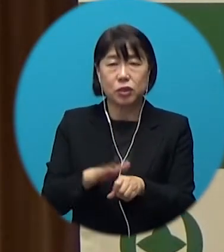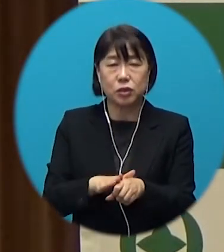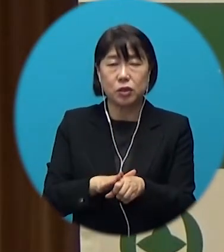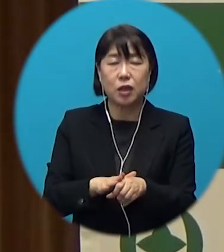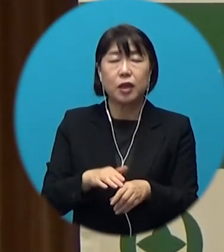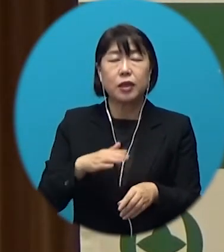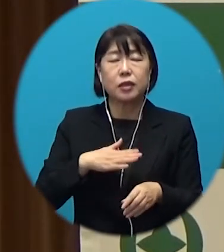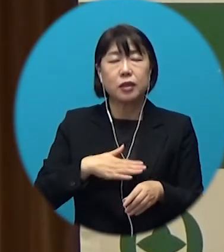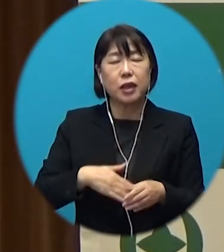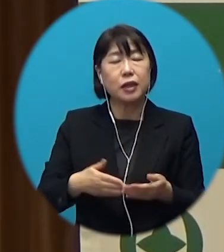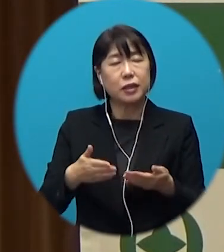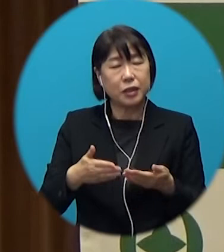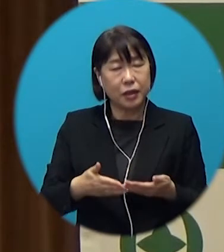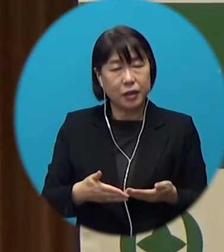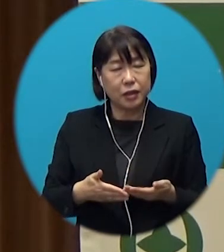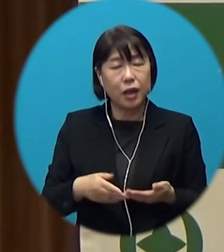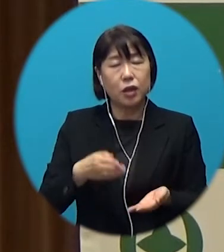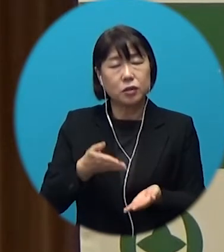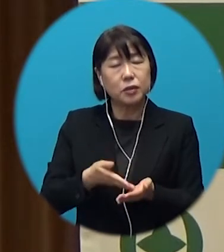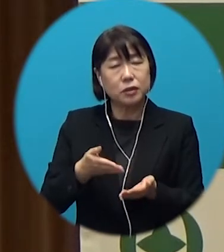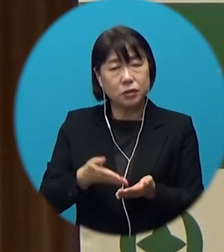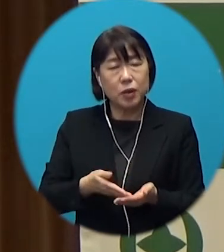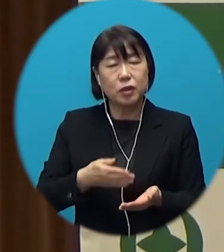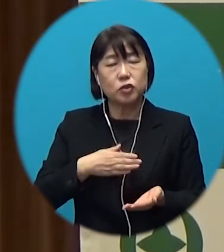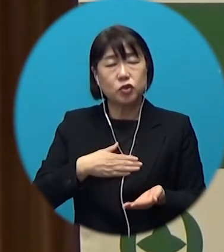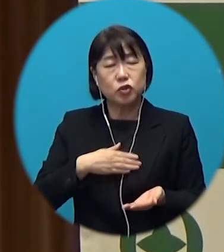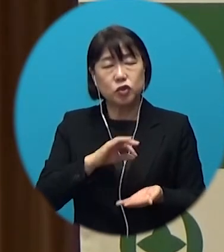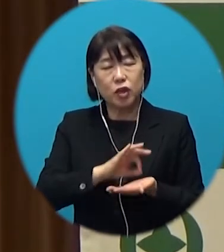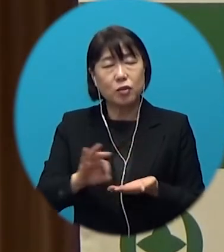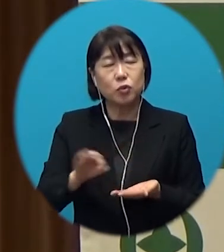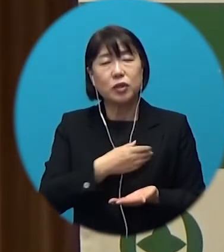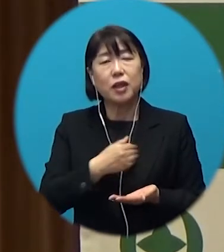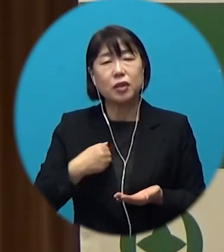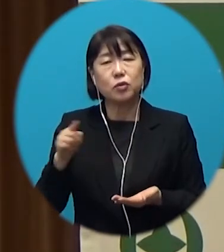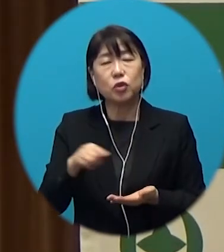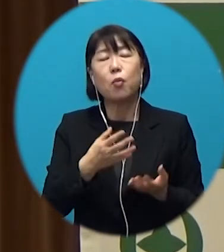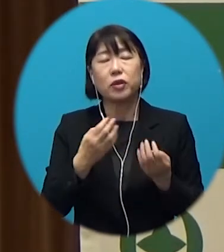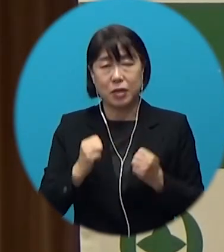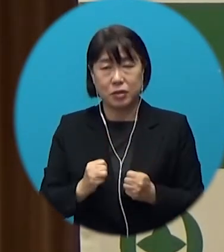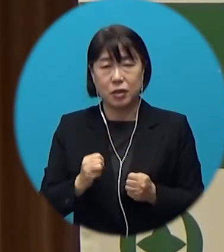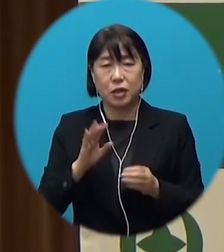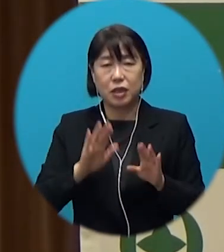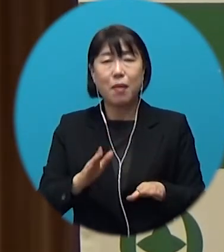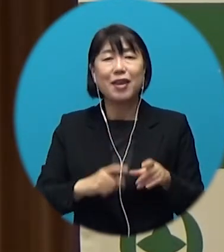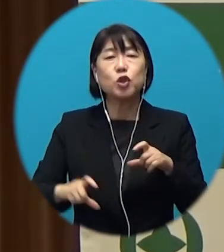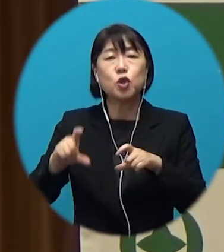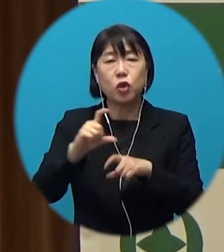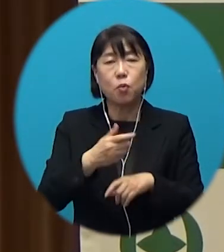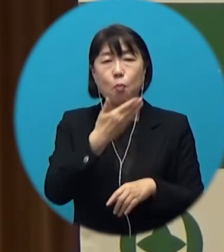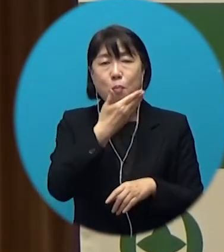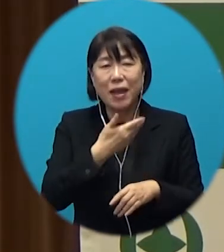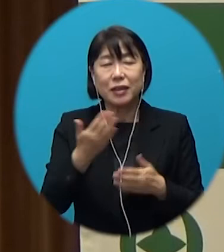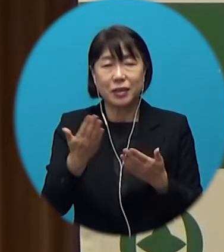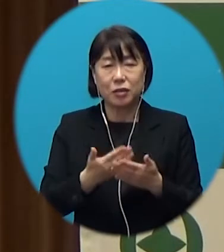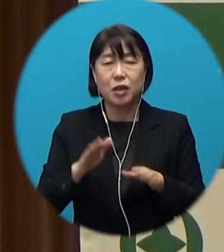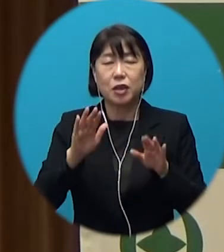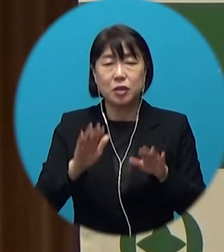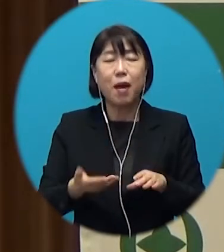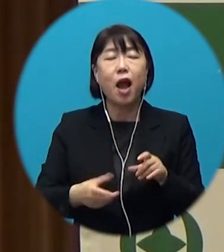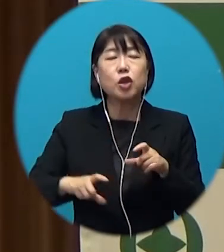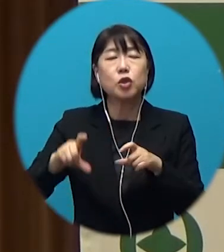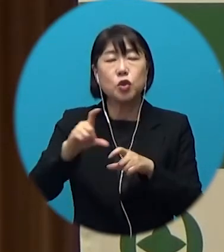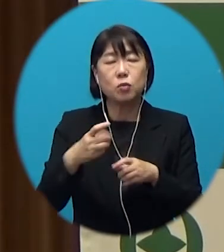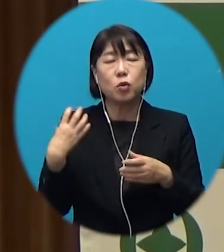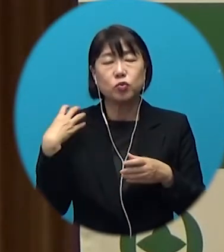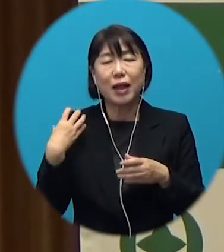ければ、使い回せる方もたくさんいらっしゃいますので、そういったむしろ今よりも便利になる、今よりも負担が少なくなる